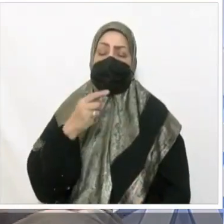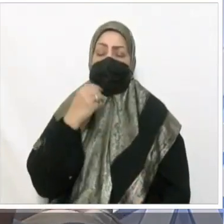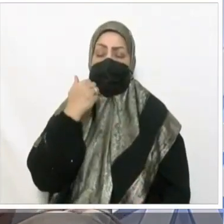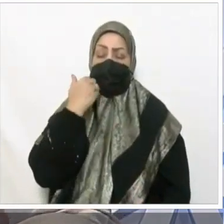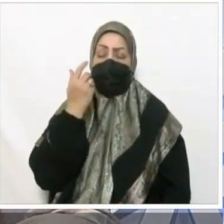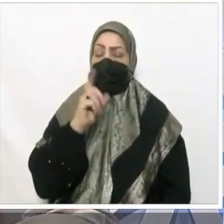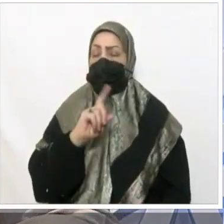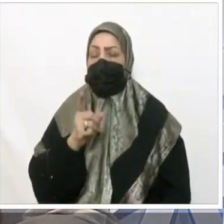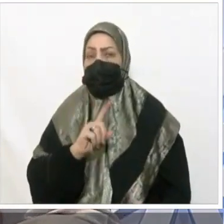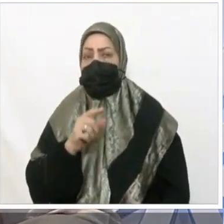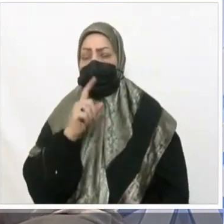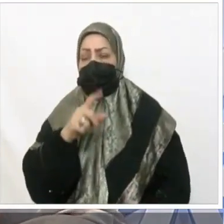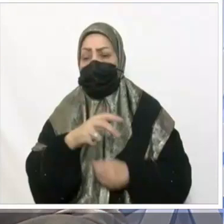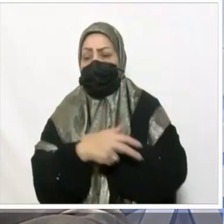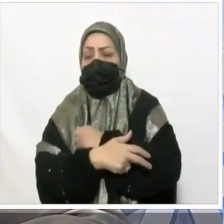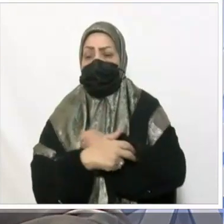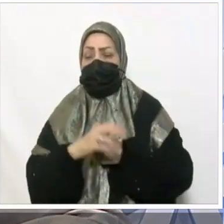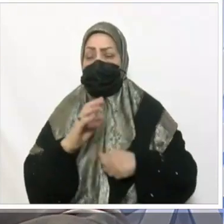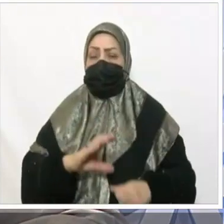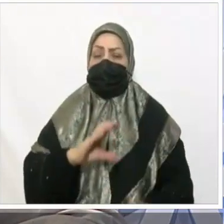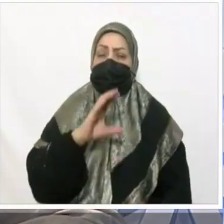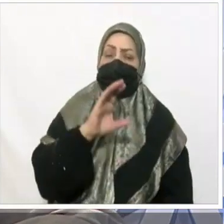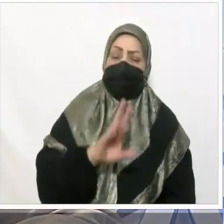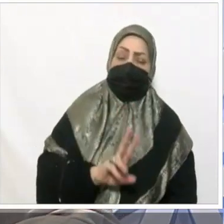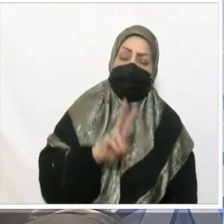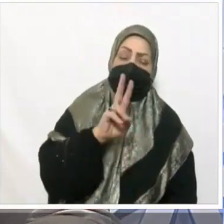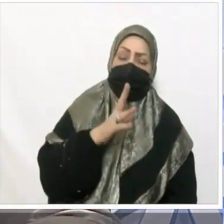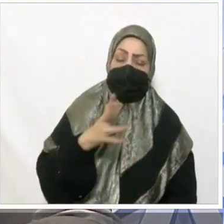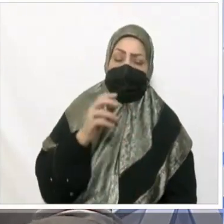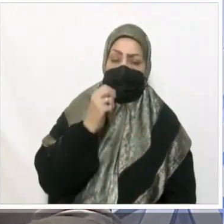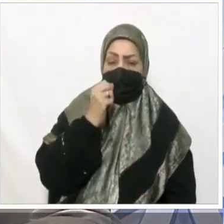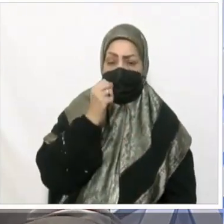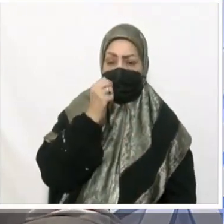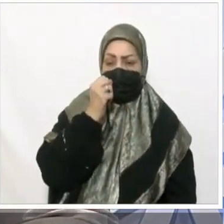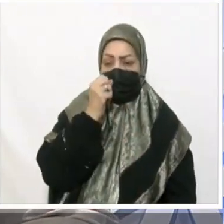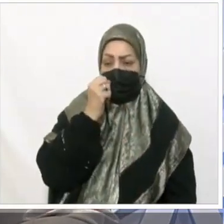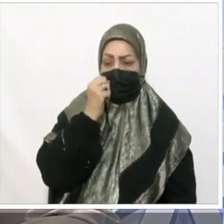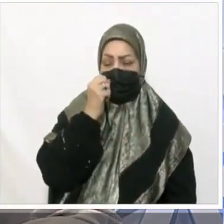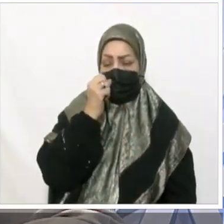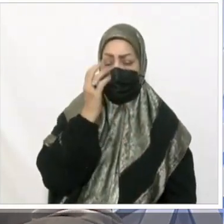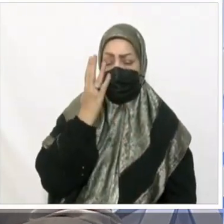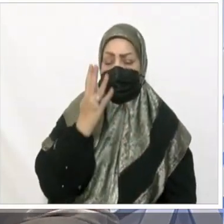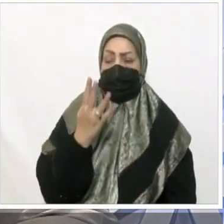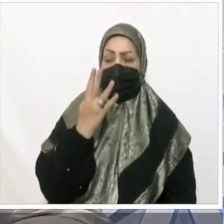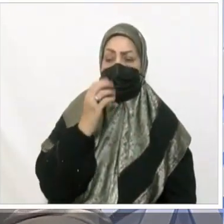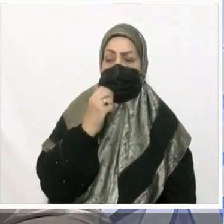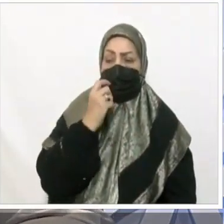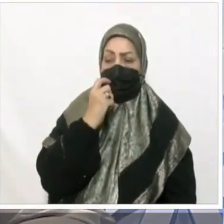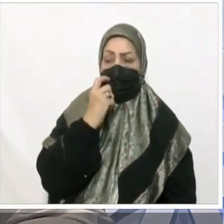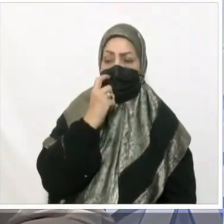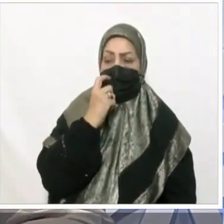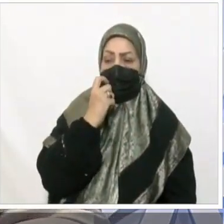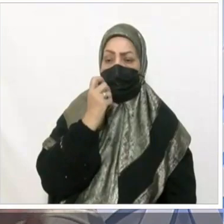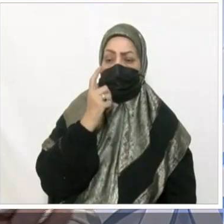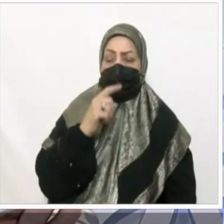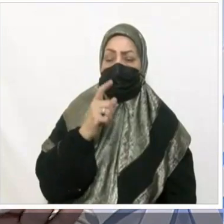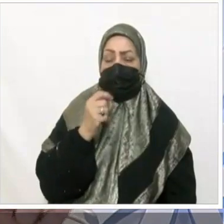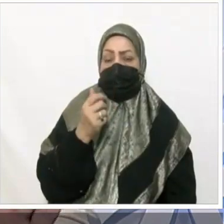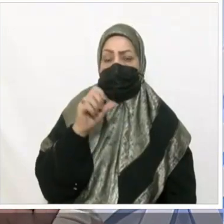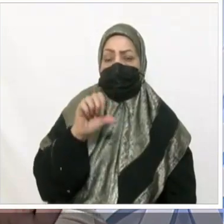دينار، عدد أفراد أسرتك أربعة، ليس لك دخل آخر، ليس لك أرض، ليس لك كذا، من حقك أن تأخذ